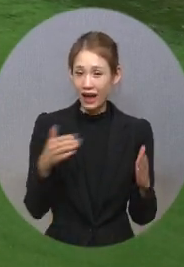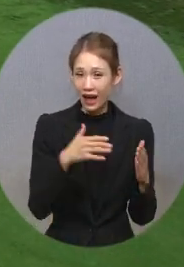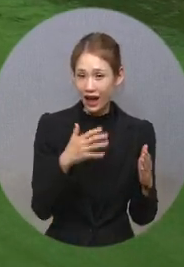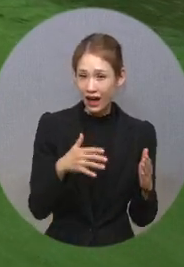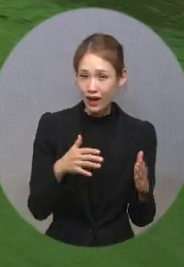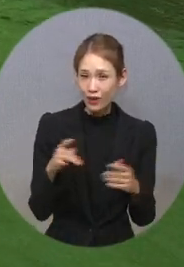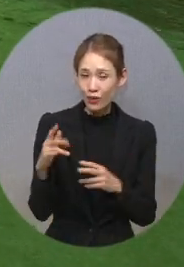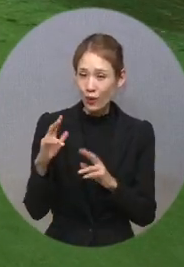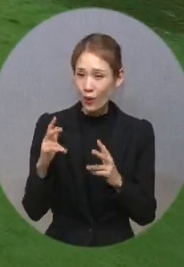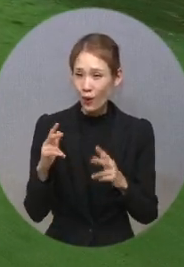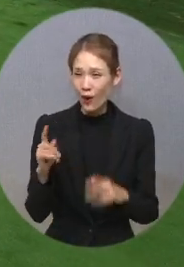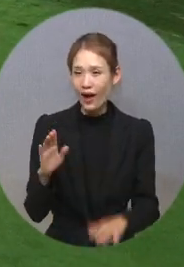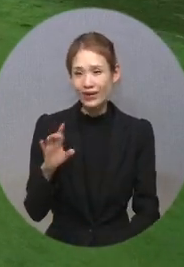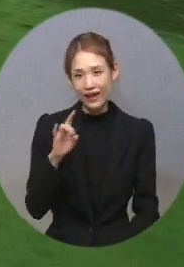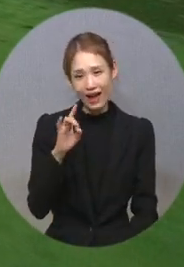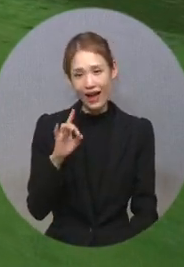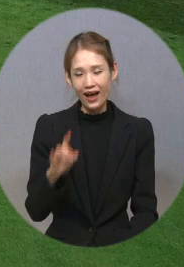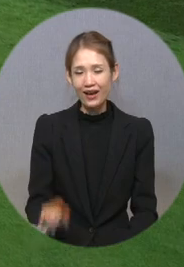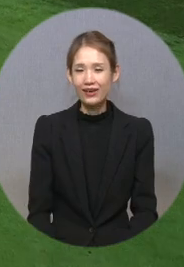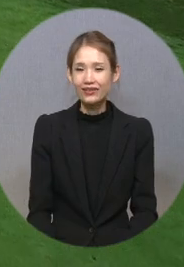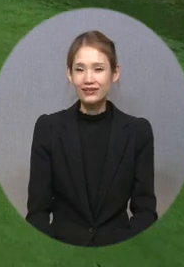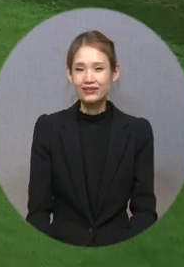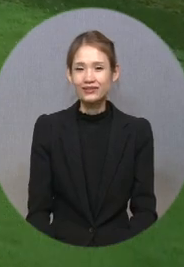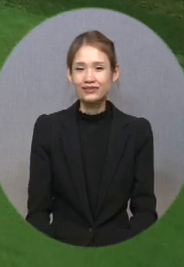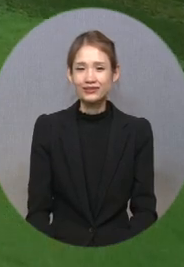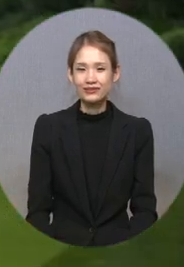아니다. 아닌가? 아니다.